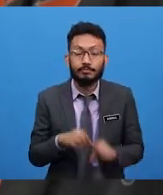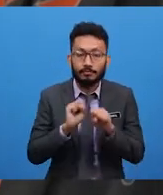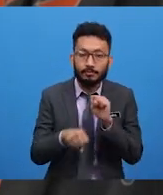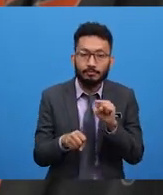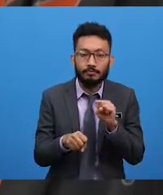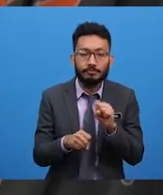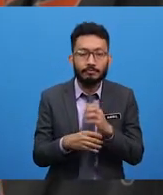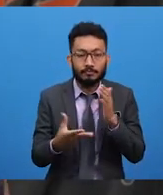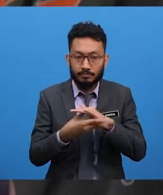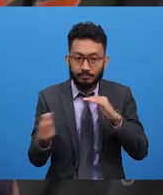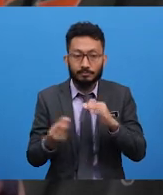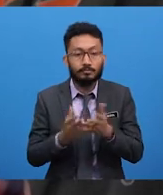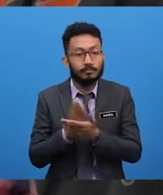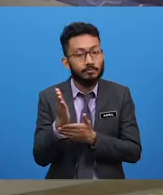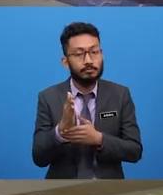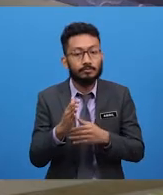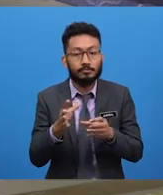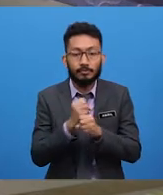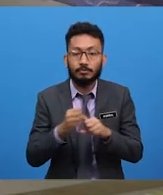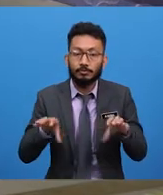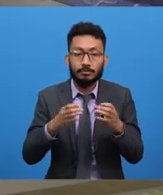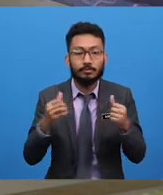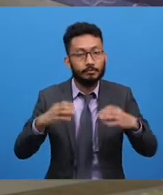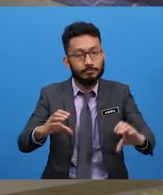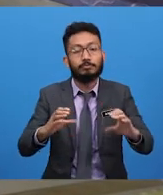dapat dijalankan dengan lebih lancar.